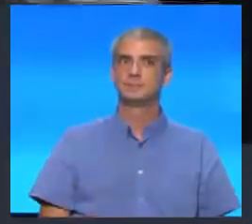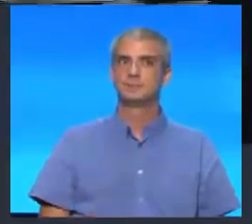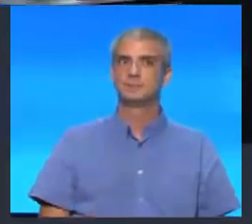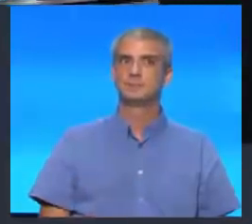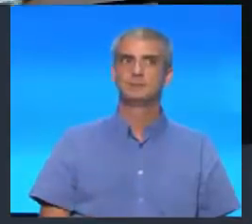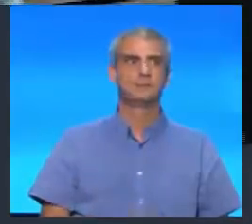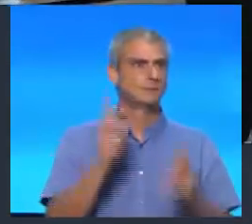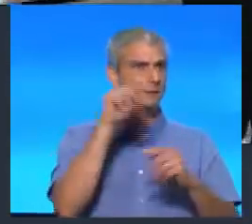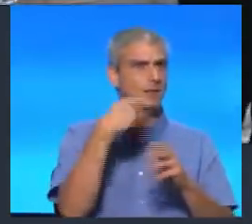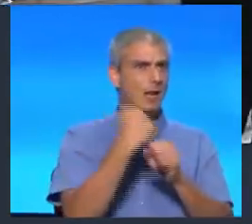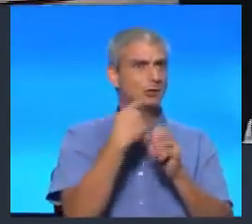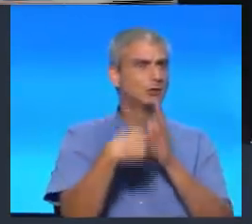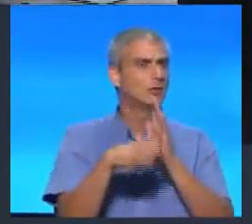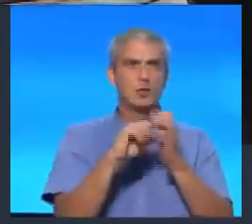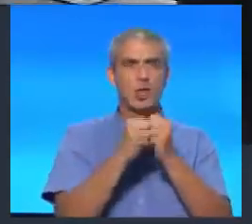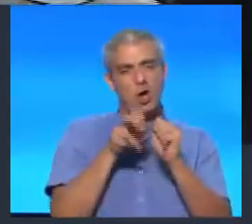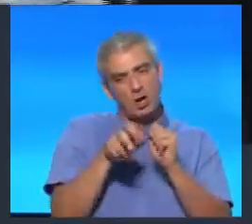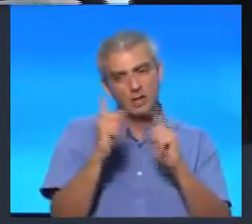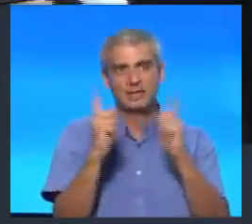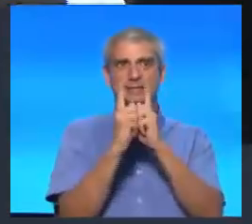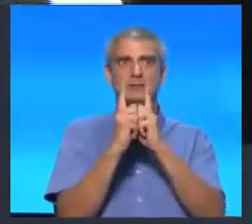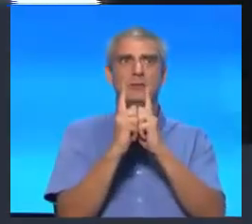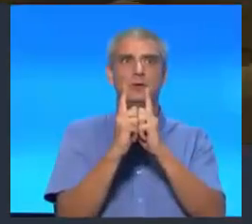את הגעת לעשות פה קניות או שזה מין דרך קיצור?